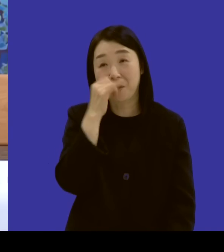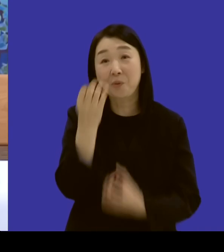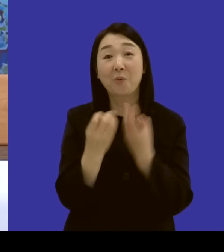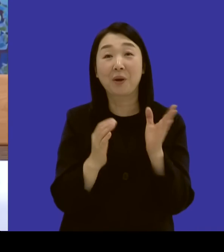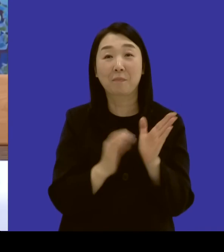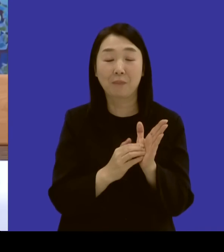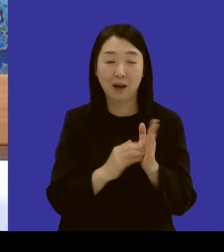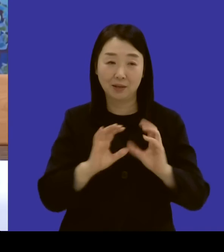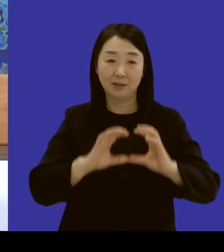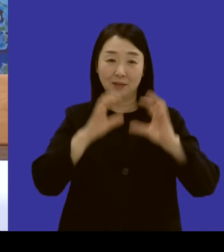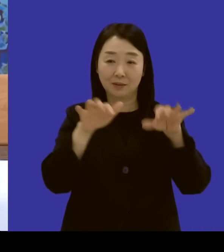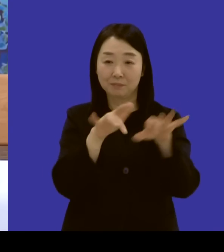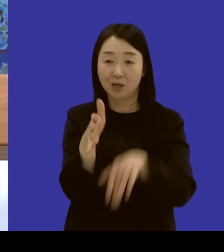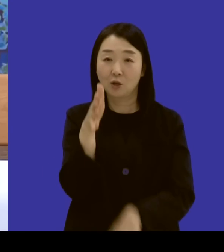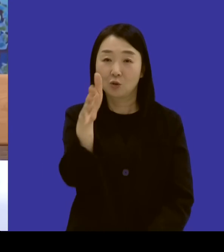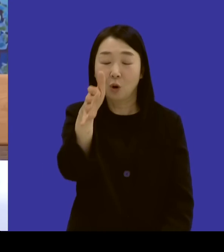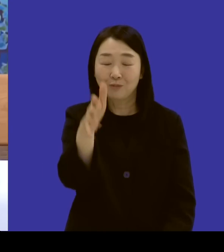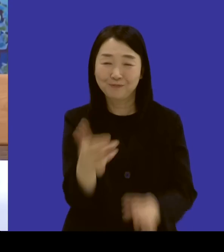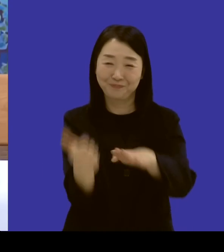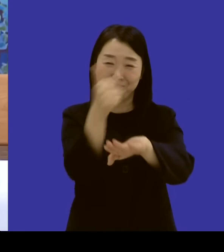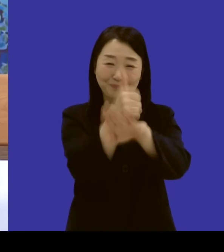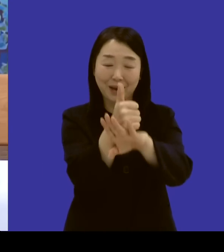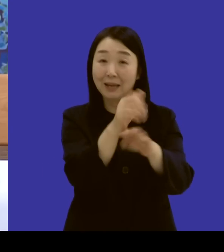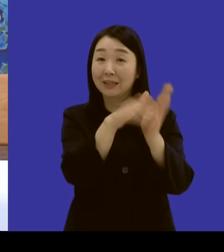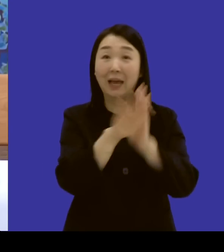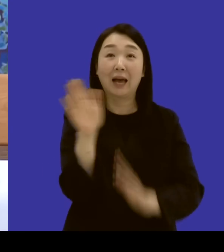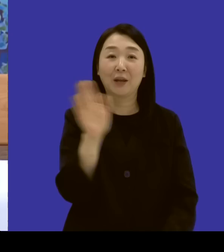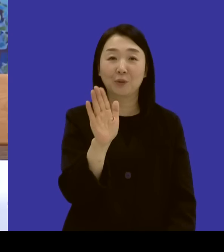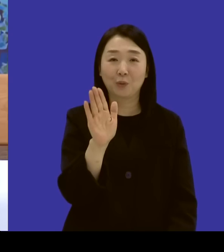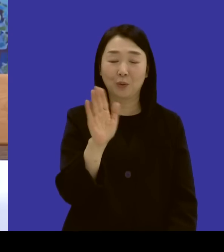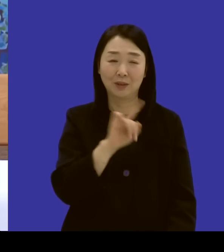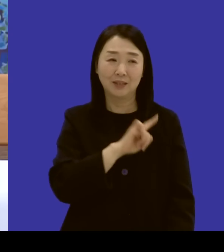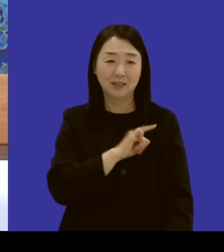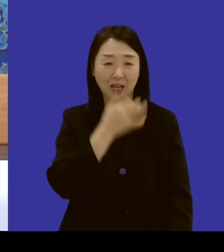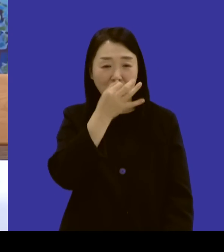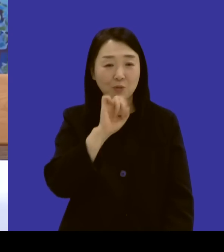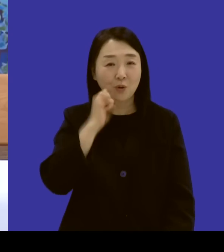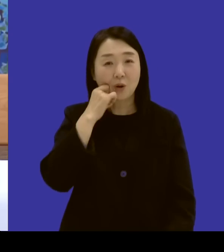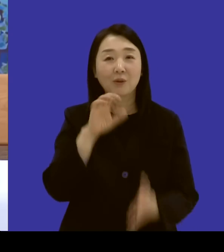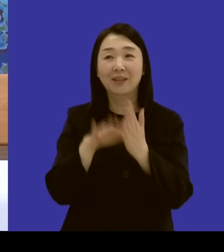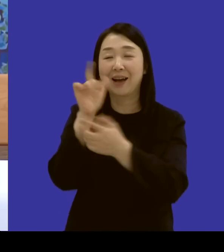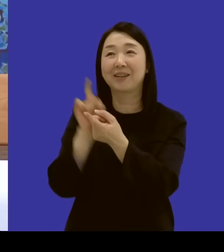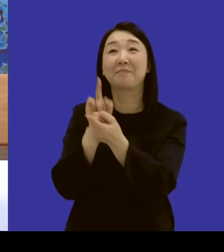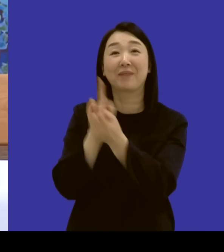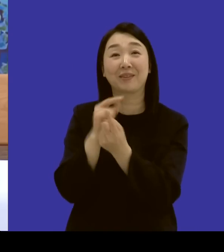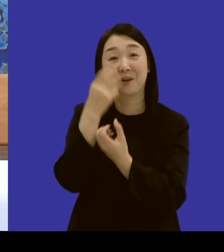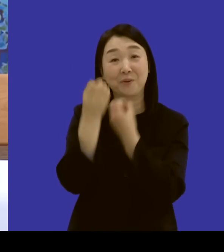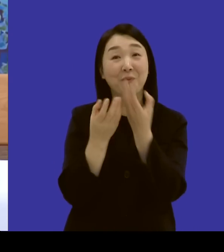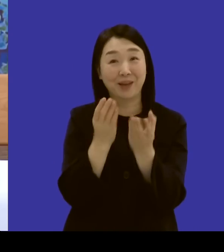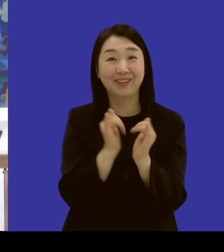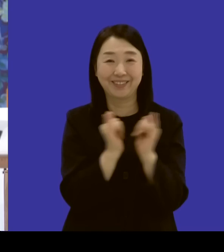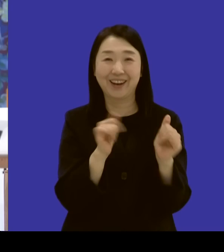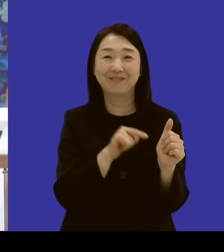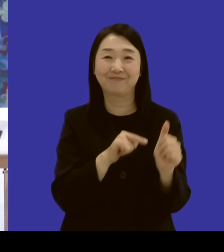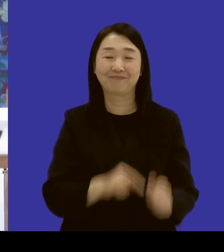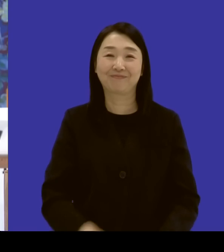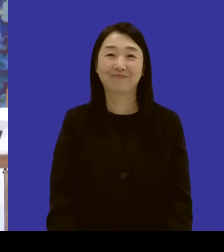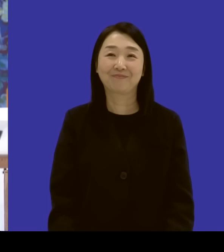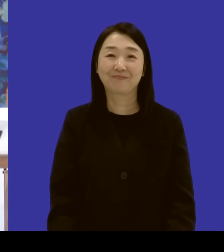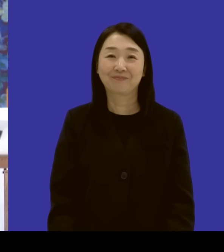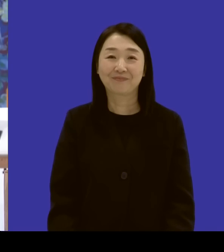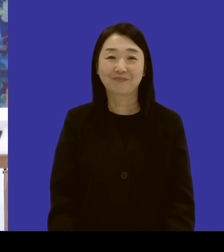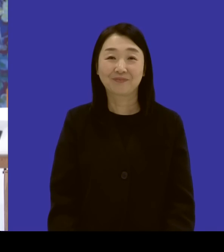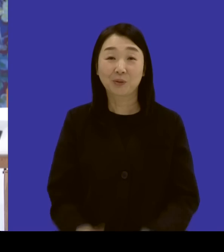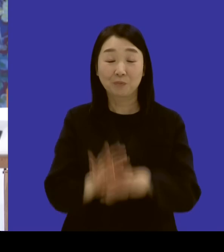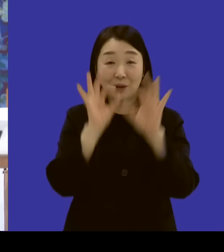세계적인 피아니스트로 정상의 자리에 올랐을 때가 아니라 오히려 가장 어려웠을 때 하나님을 만났다 이렇게 고백하시는 분입니다. 네, 오늘 방송